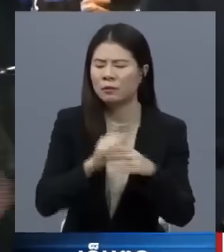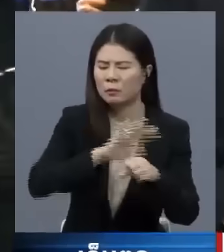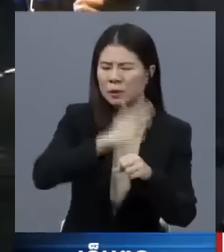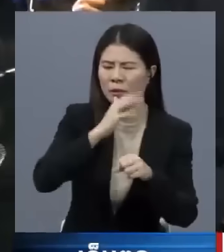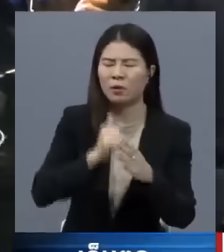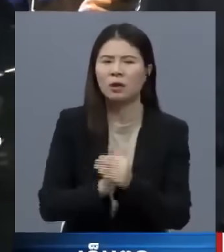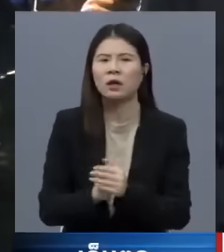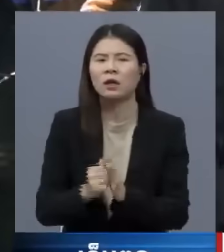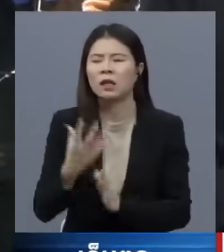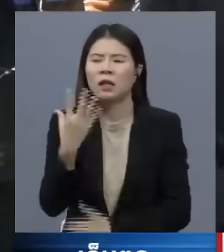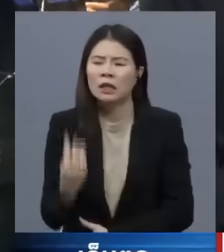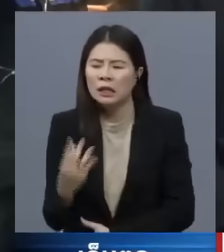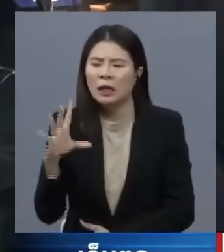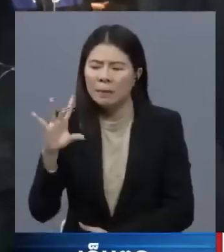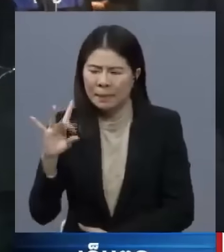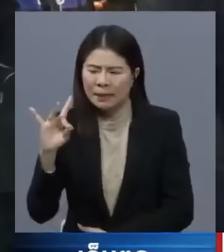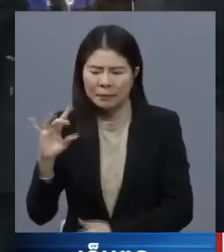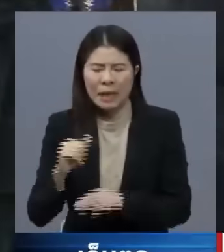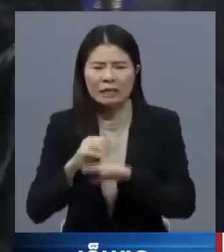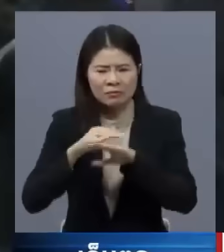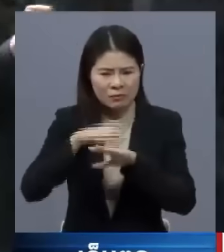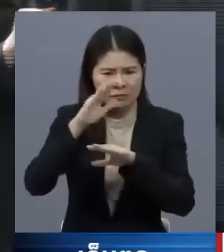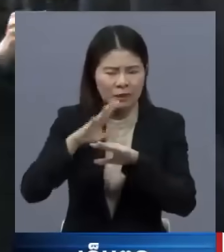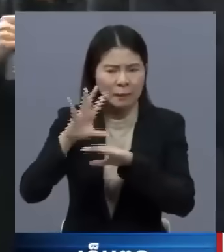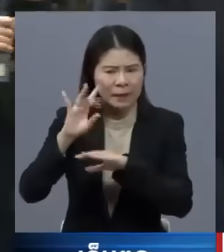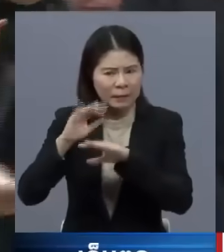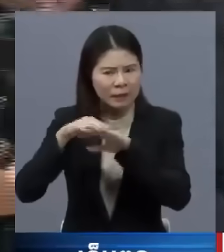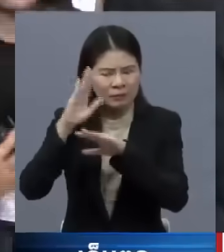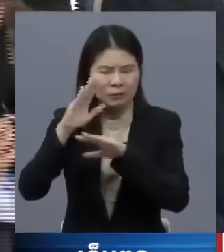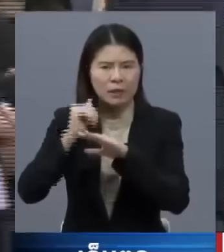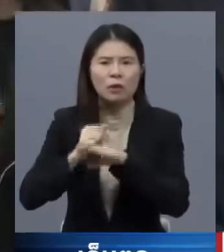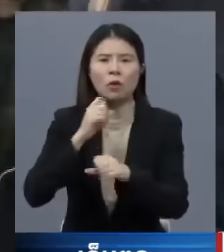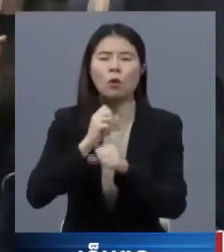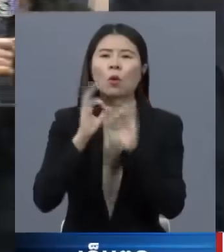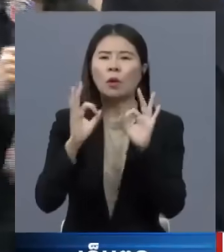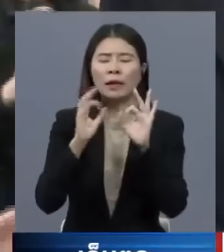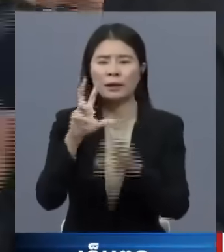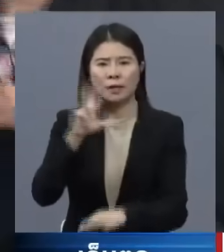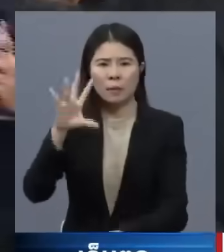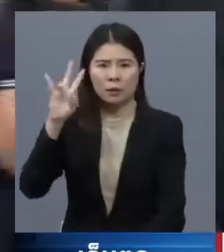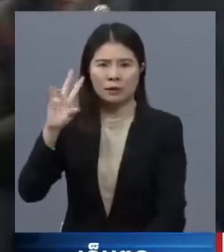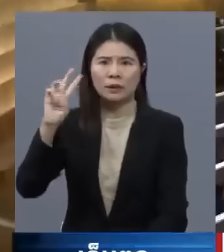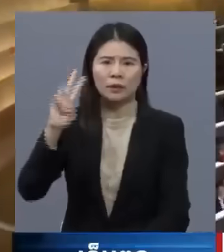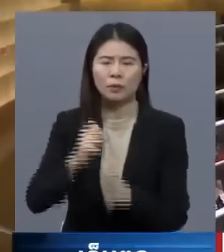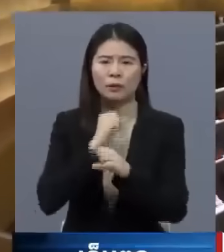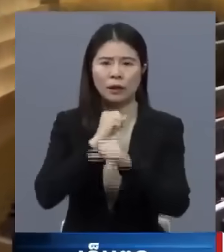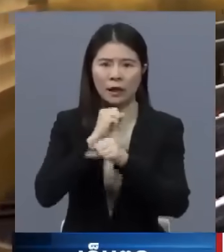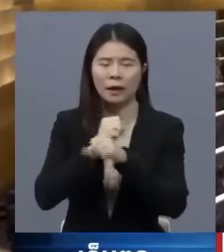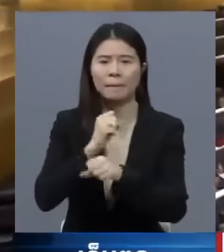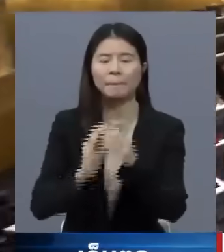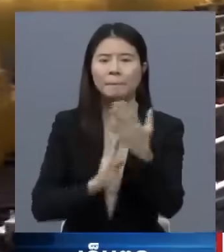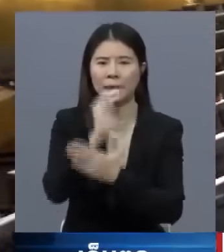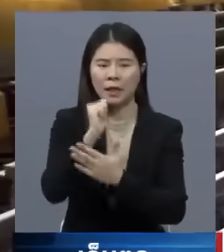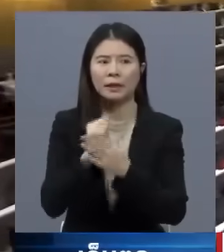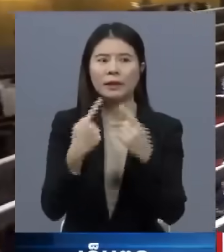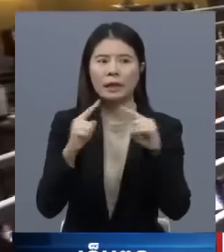ง88เสียงถึงจะฝ่าด่านโหวต376เสียงไปได้นะคะโดยทางเลือกของพรรคเพื่อไทยก็คือไปห